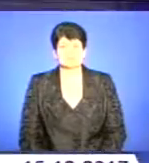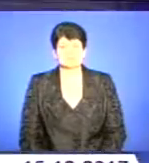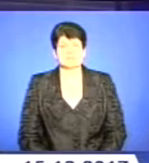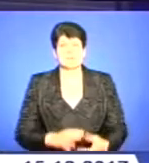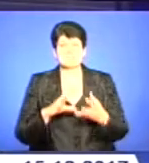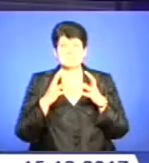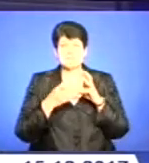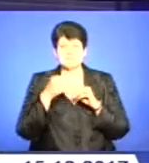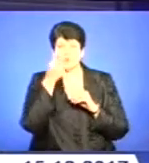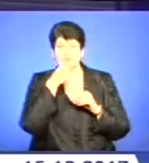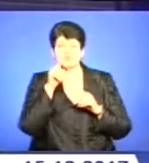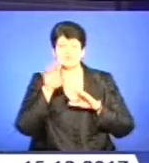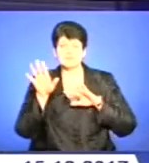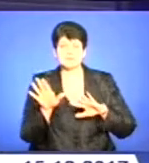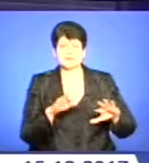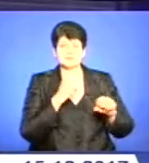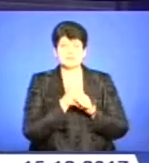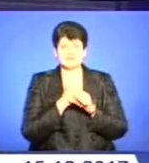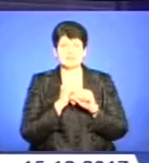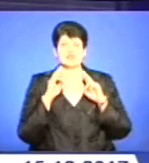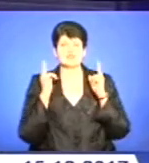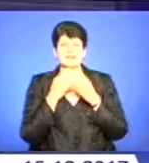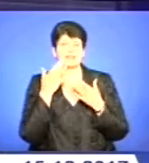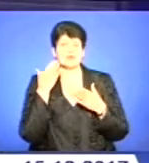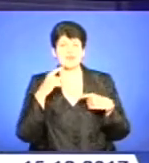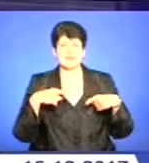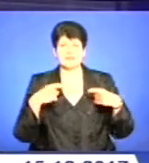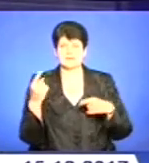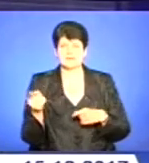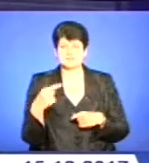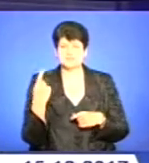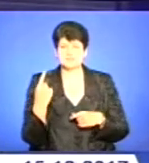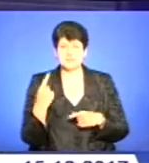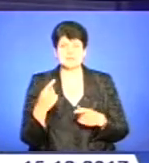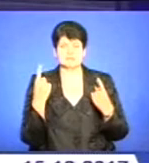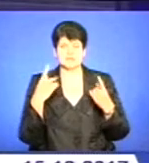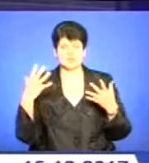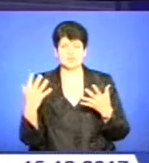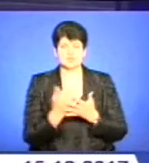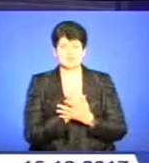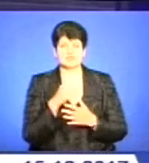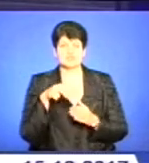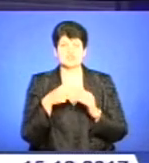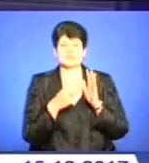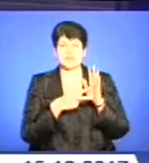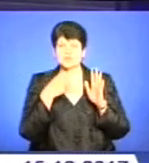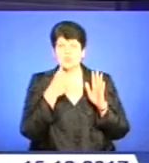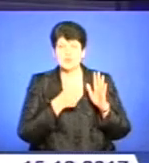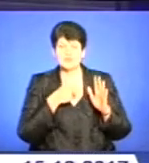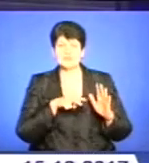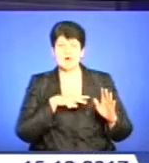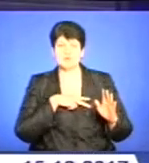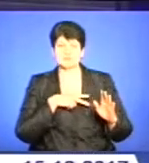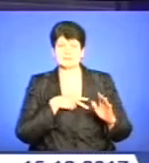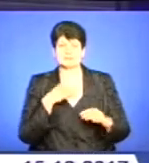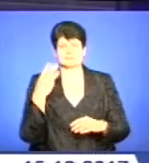Підсумки року, що минає, підбили у Федерації легкої атлетики Тернопільщини. За вагомі спортивні здобутки у 2017 році нагородили